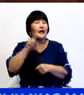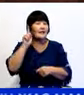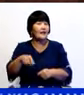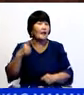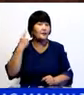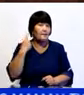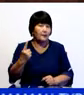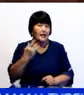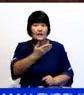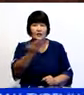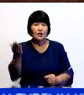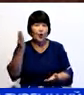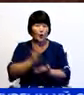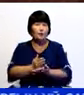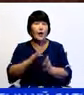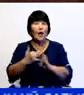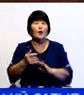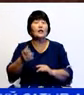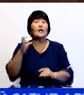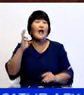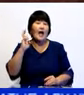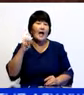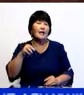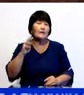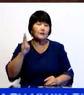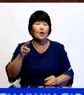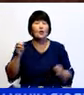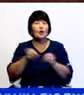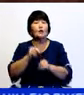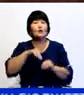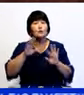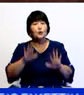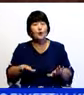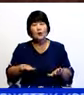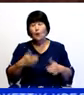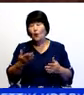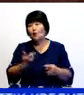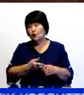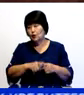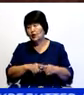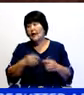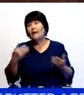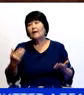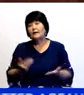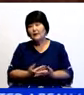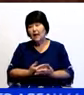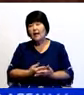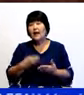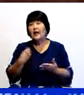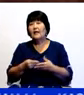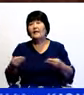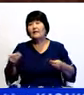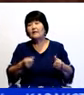бірі сіздерге қойылып отқан аудан әкімдеріне тұрақты жұмыс орындарын. Ол үшін жаңа